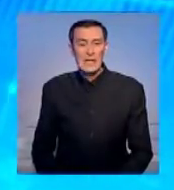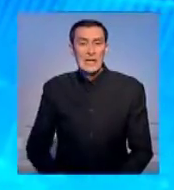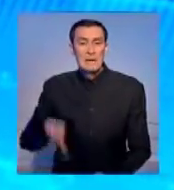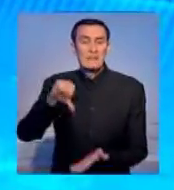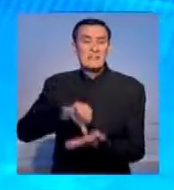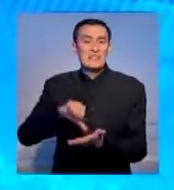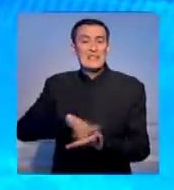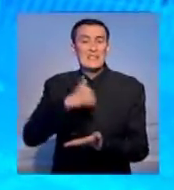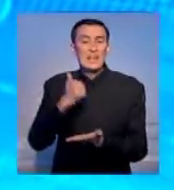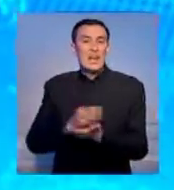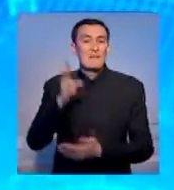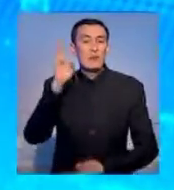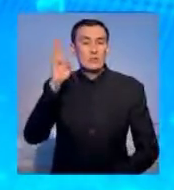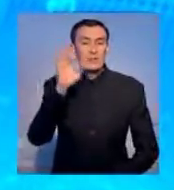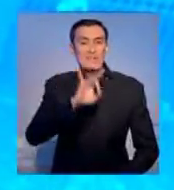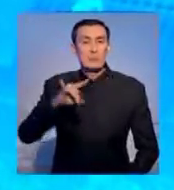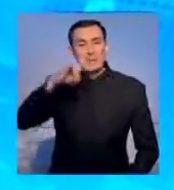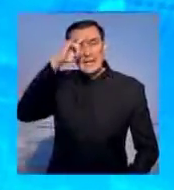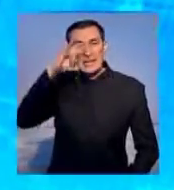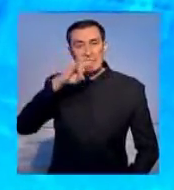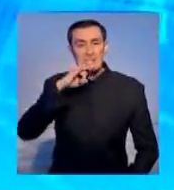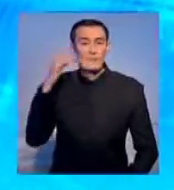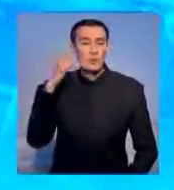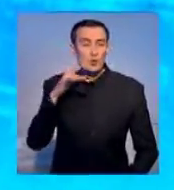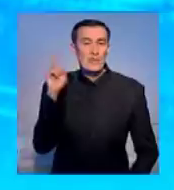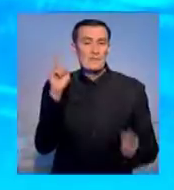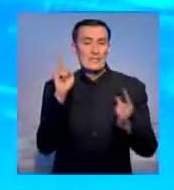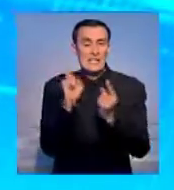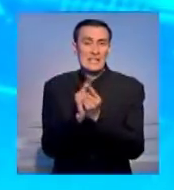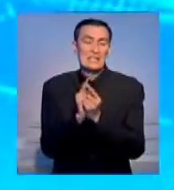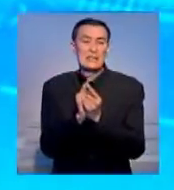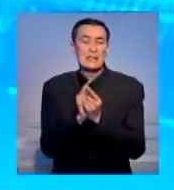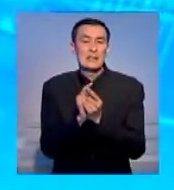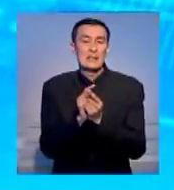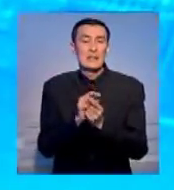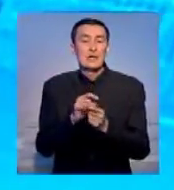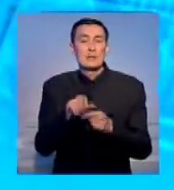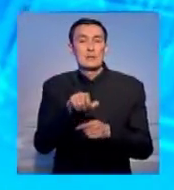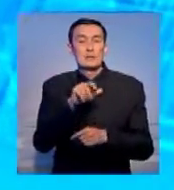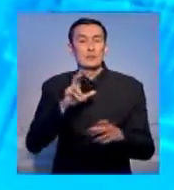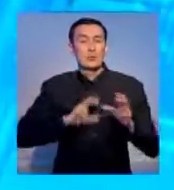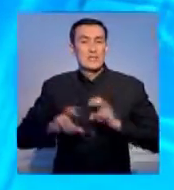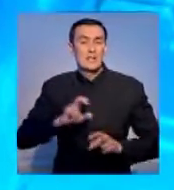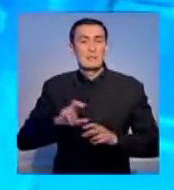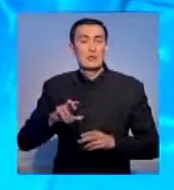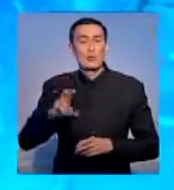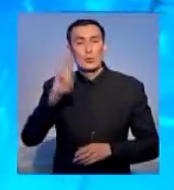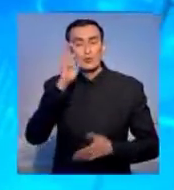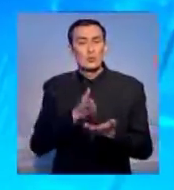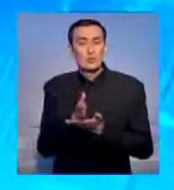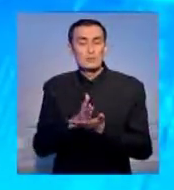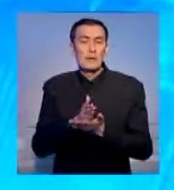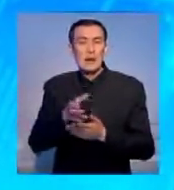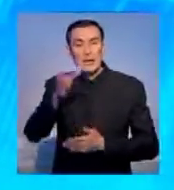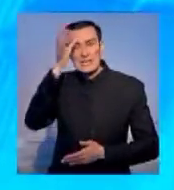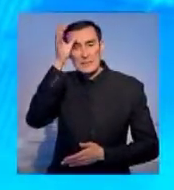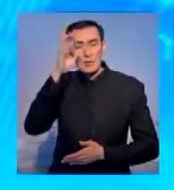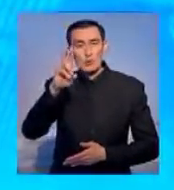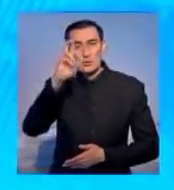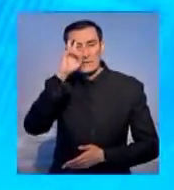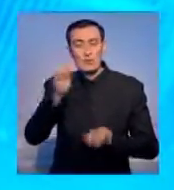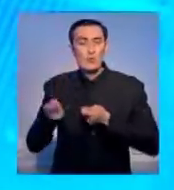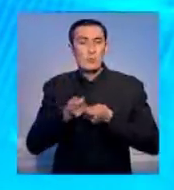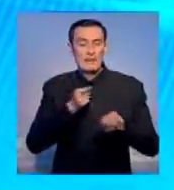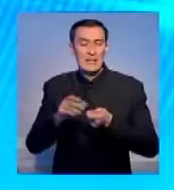Представители Генерального консульства Республики Казахстан в Нью-Йорке встретились со слушателями Национальной школы госполитики при Академии